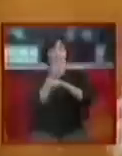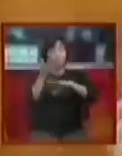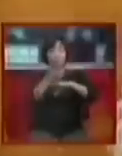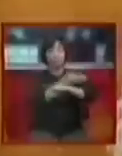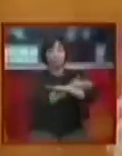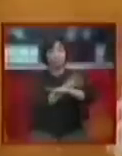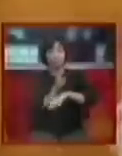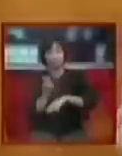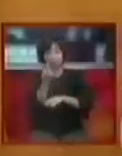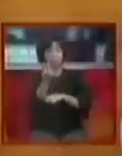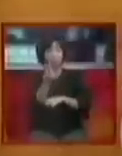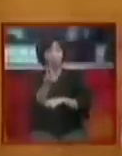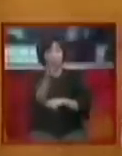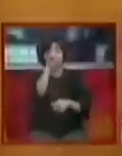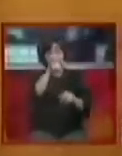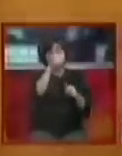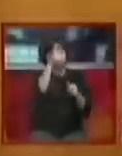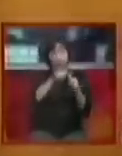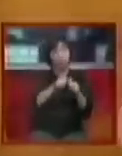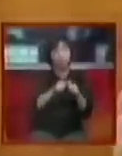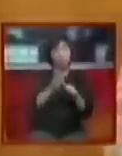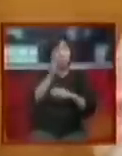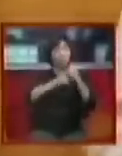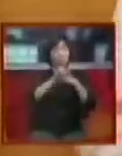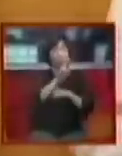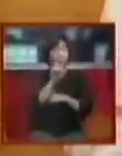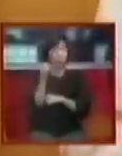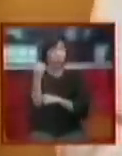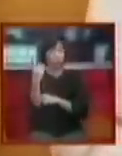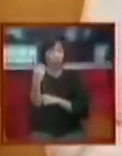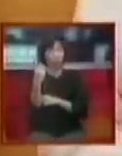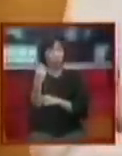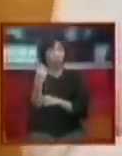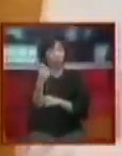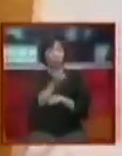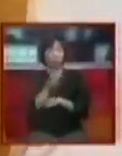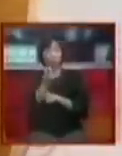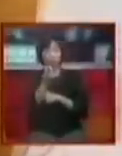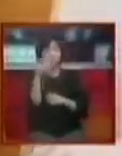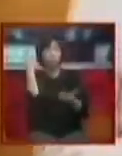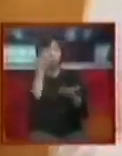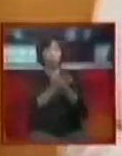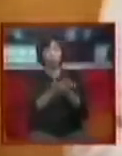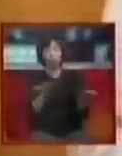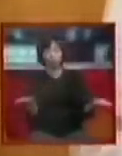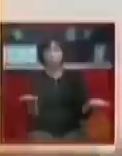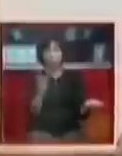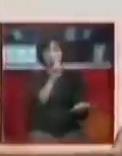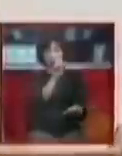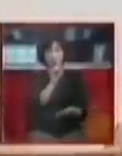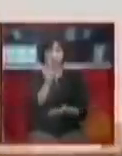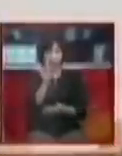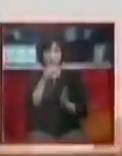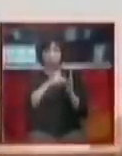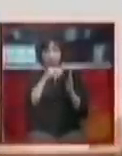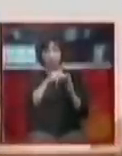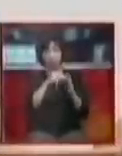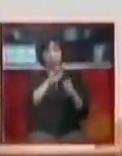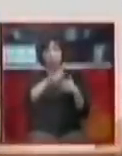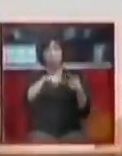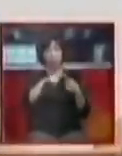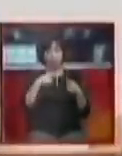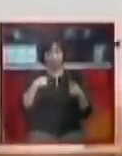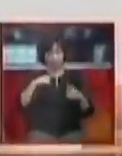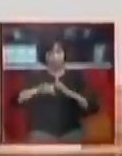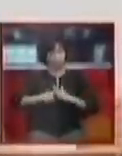ng turismo. Isipin po ninyo, noong 2001, ang tourist arrival sa ating bansa, 1.8 million. Nang dumating